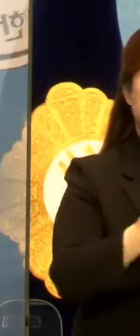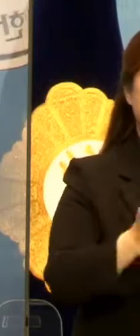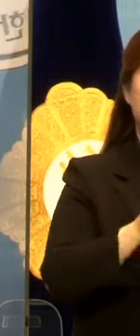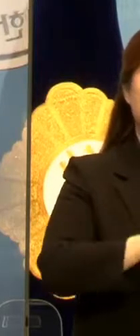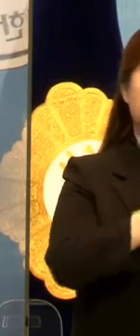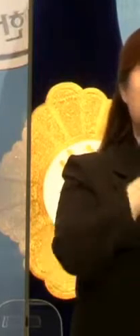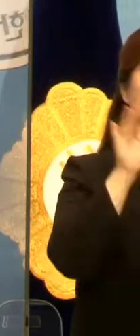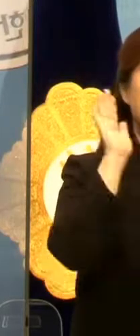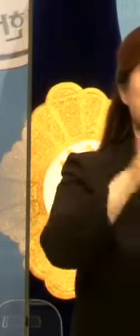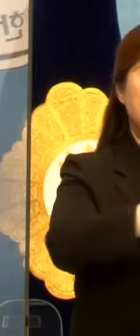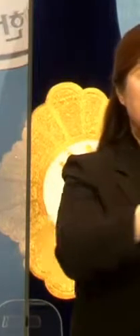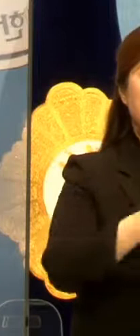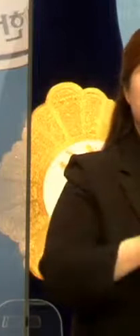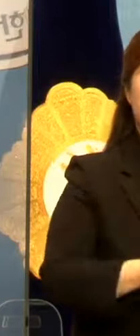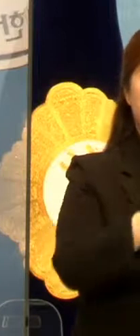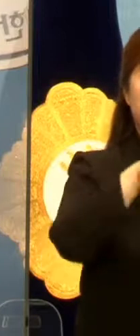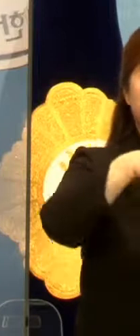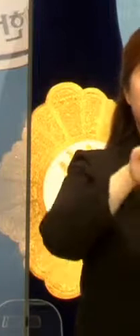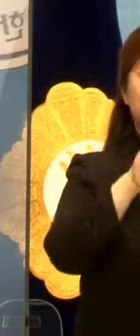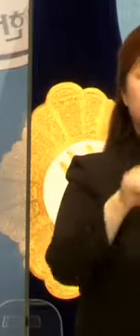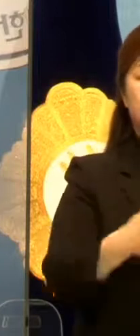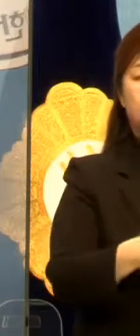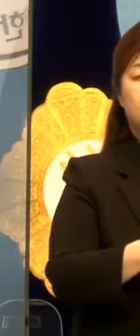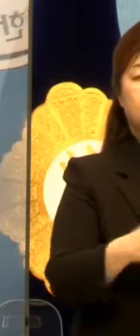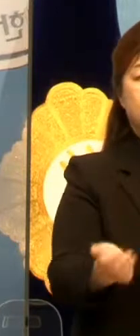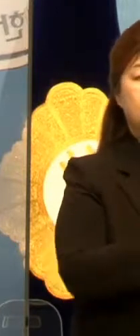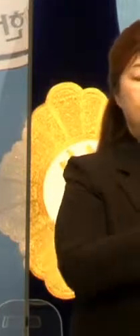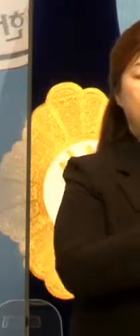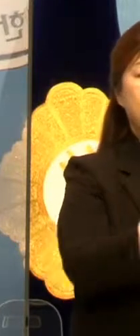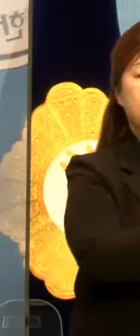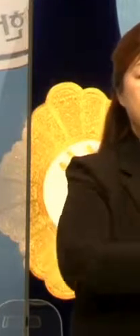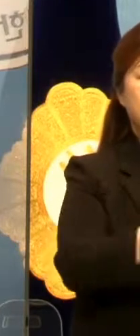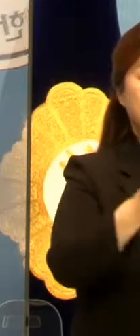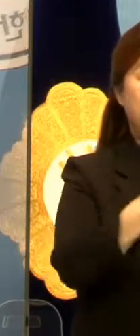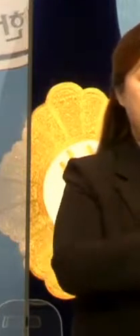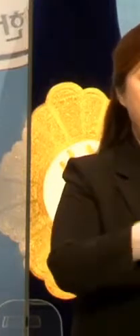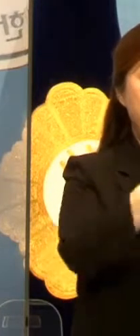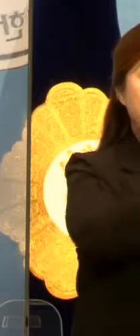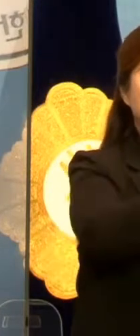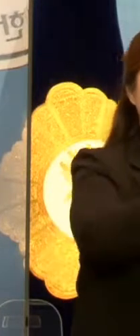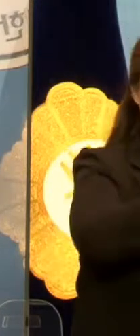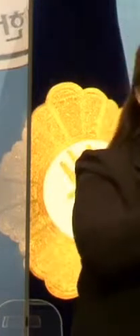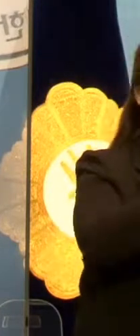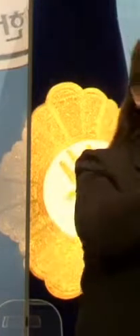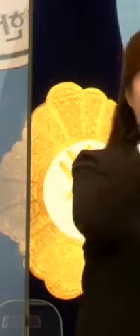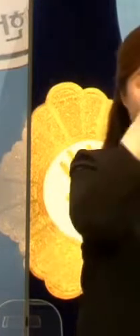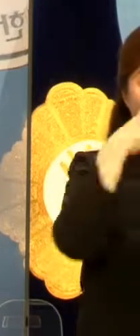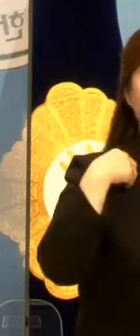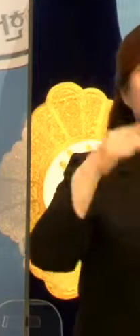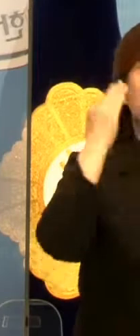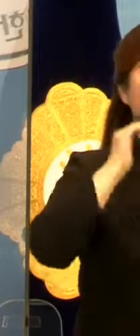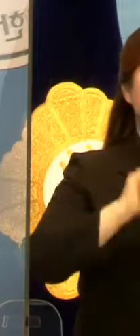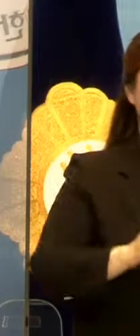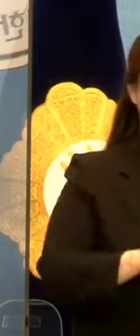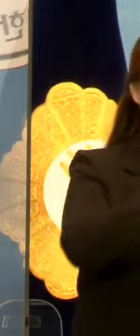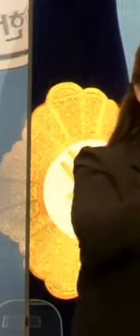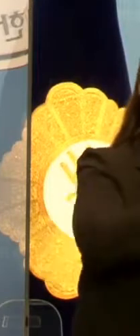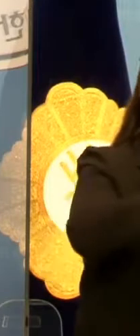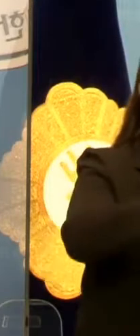청렴 이래 연석회의 장혜진 박상민 최고위원과 함께 당정청 협의를 통해서 앞으로 청년 문제를 하나씩 해결해 나가는 스크